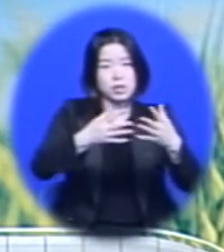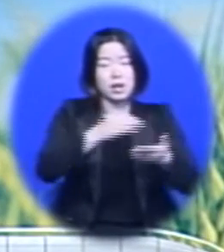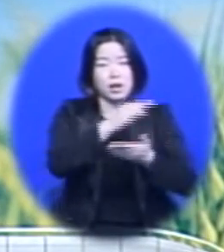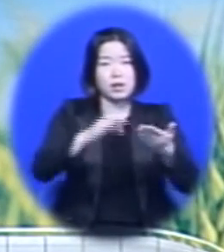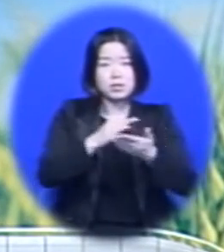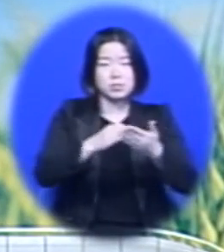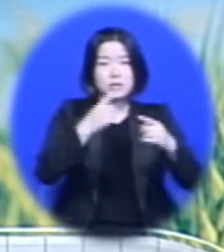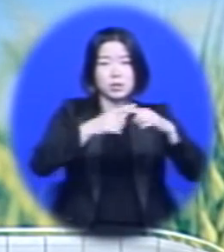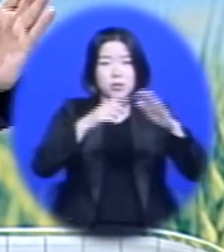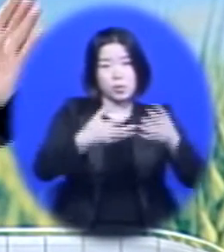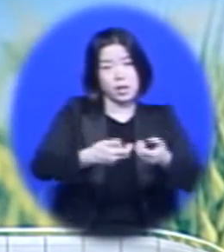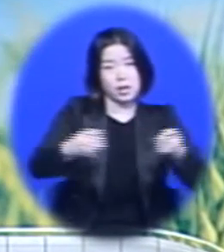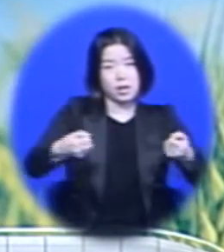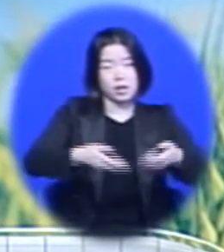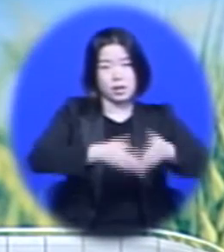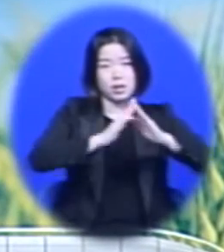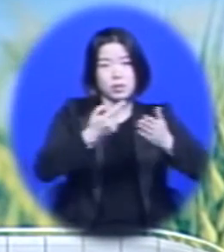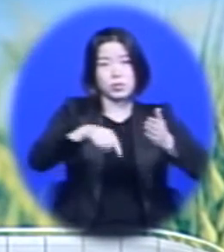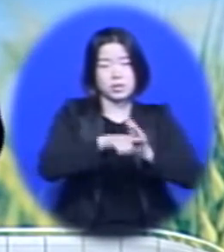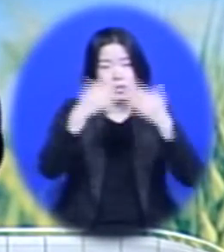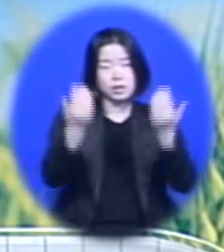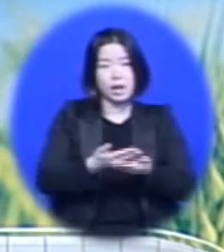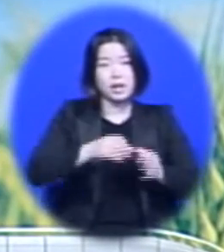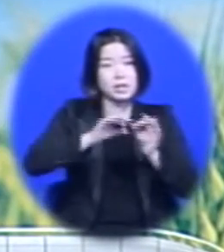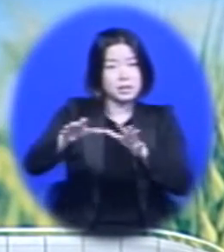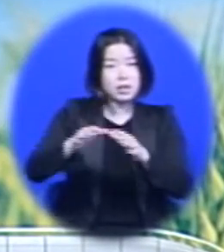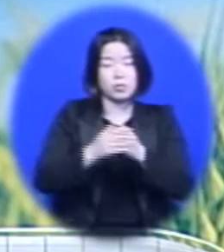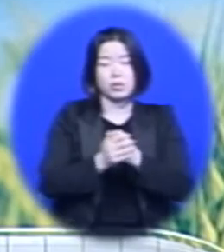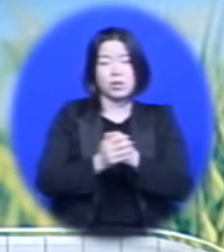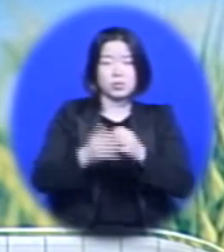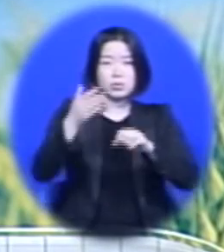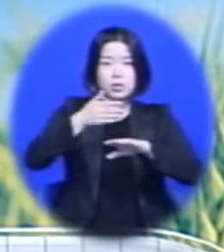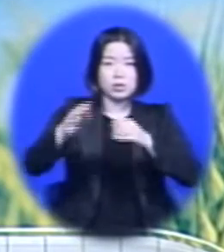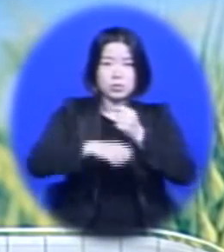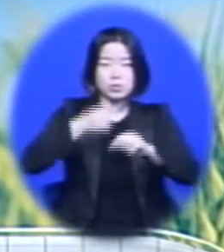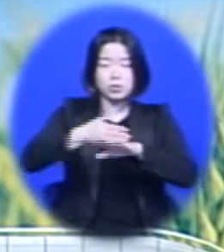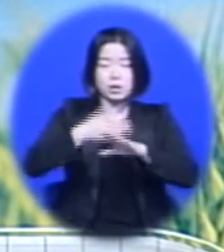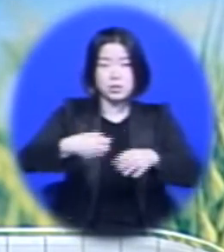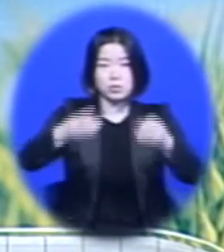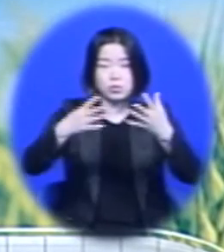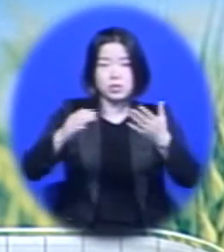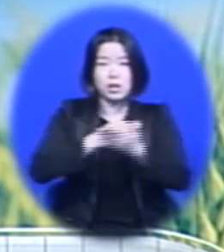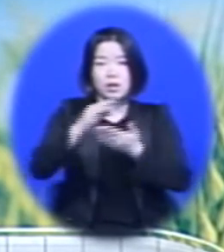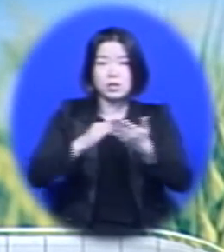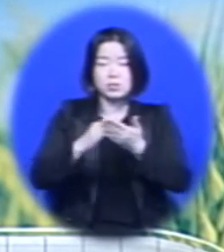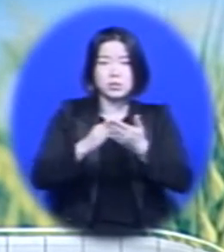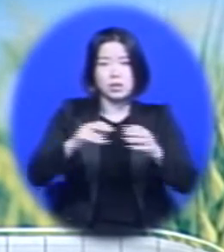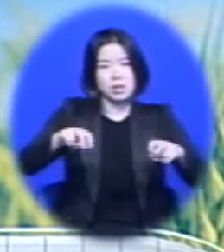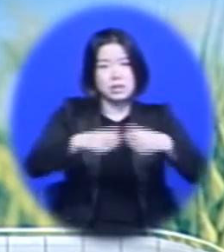분리개척을 위해서 다 드리기로 했습니다. 추수감사절 헌금은 재난을 당한 어려운 사람들을